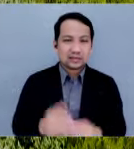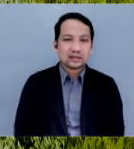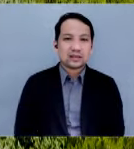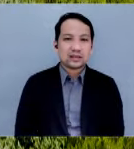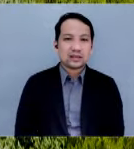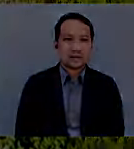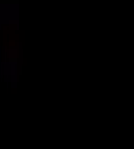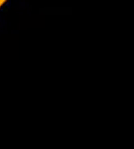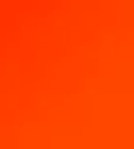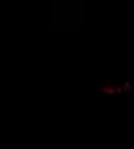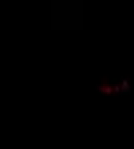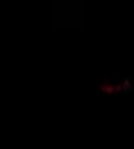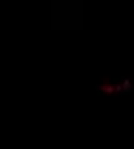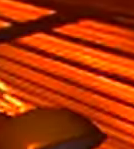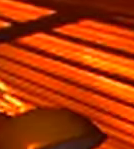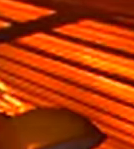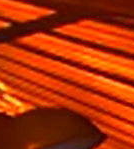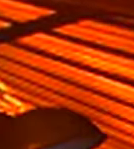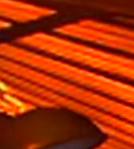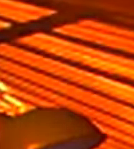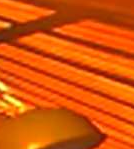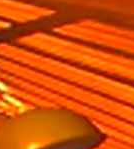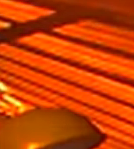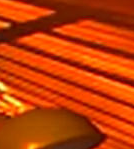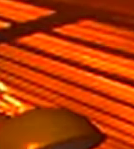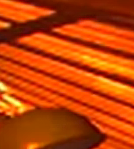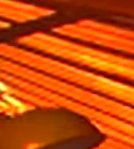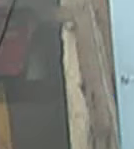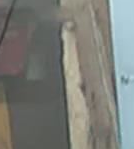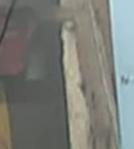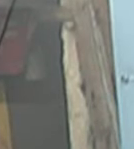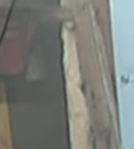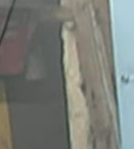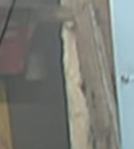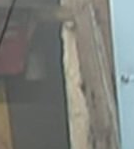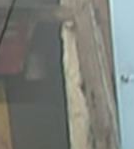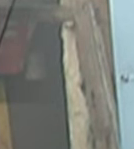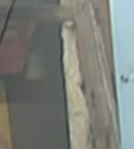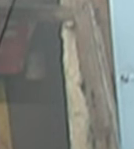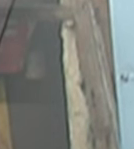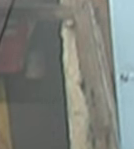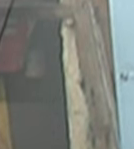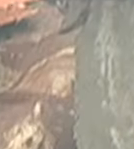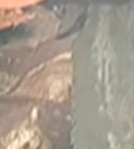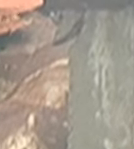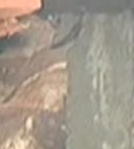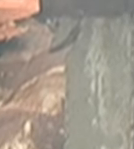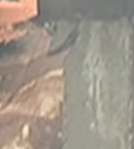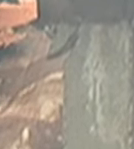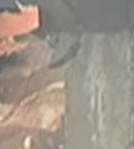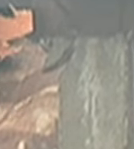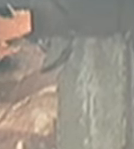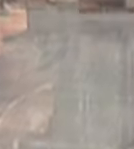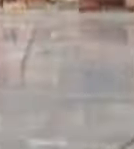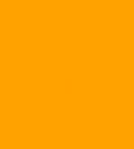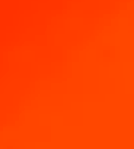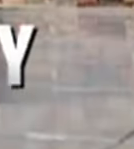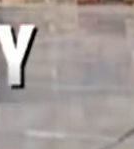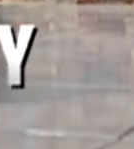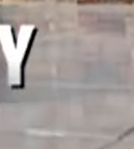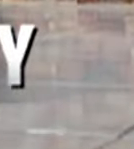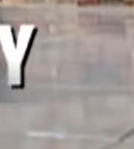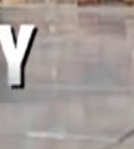batas na may-ari ng bahay o establishmento na tinagmulan ng sunog. Ilalatag yan ni Atty. Gupo. At yun,